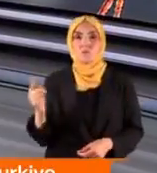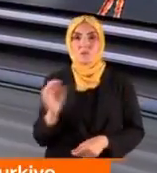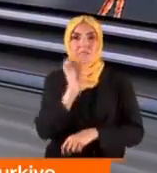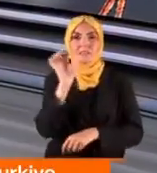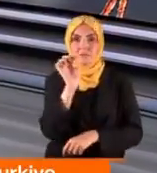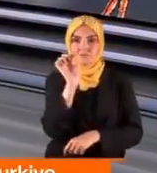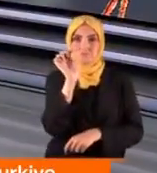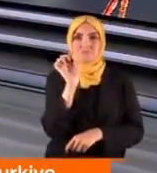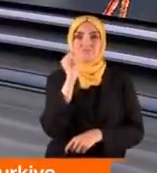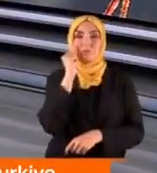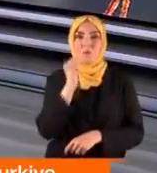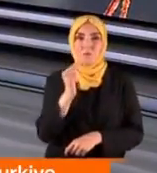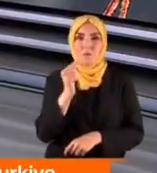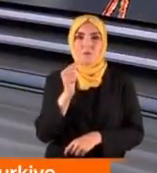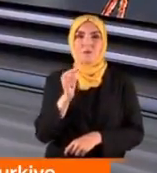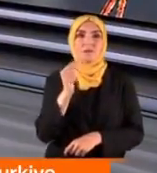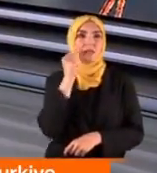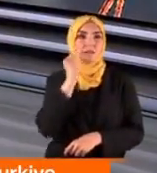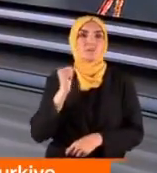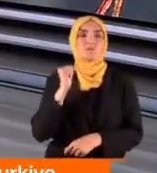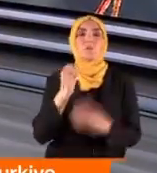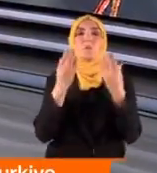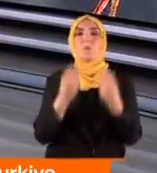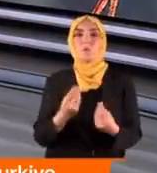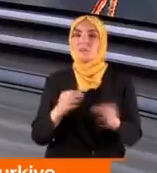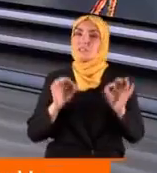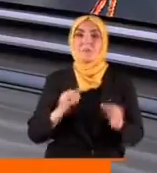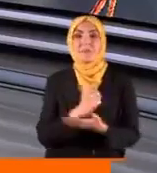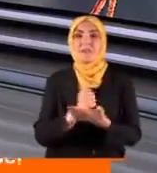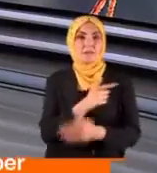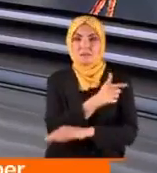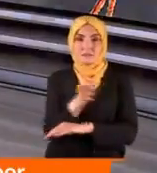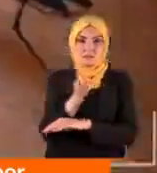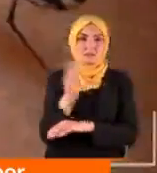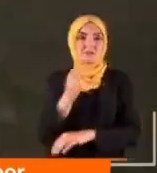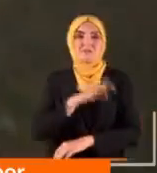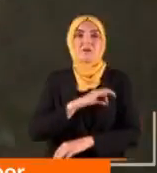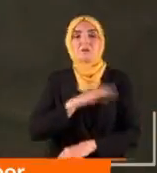geldi ve bugün yapılacak ilaçlamanın hiçbir faydası yok.